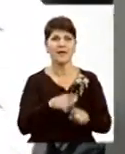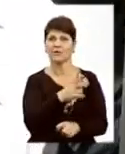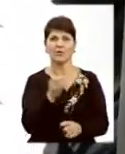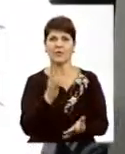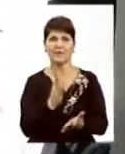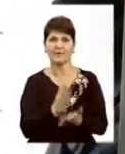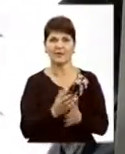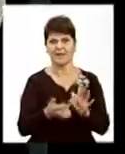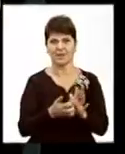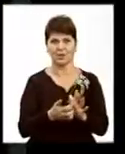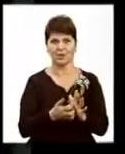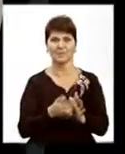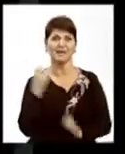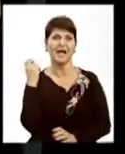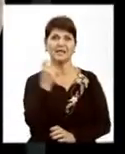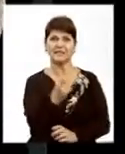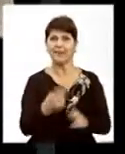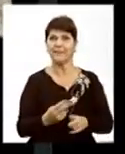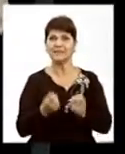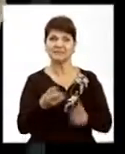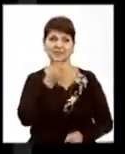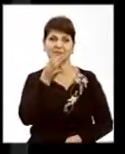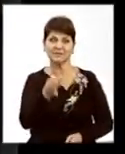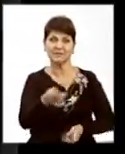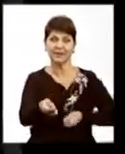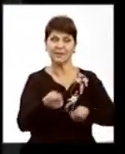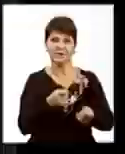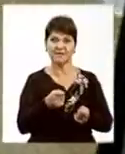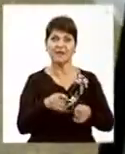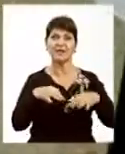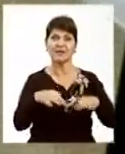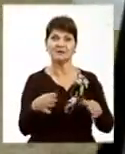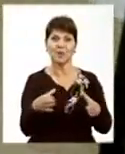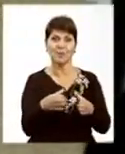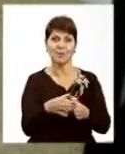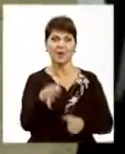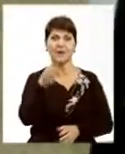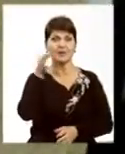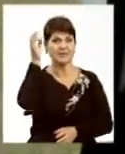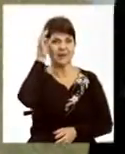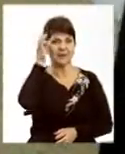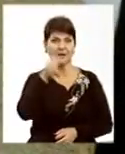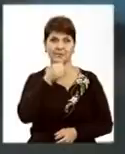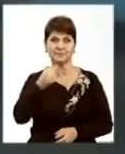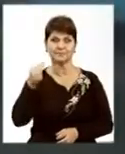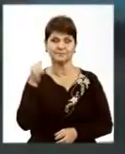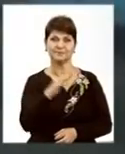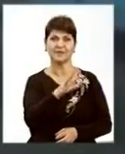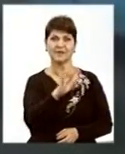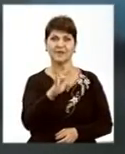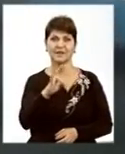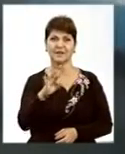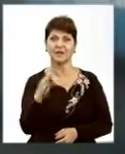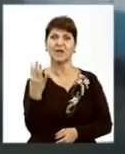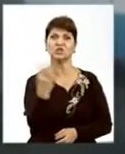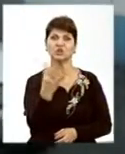якби недоліком. Трамвай безпечний, запевняє керівництво транспортної компанії. Нагадаємо, рік тому «Вінвей», який їхав за четвертим маршрутом,